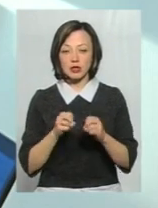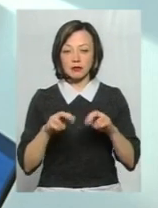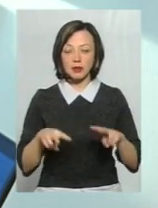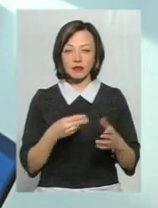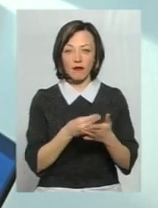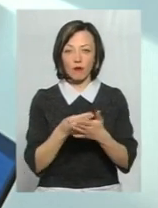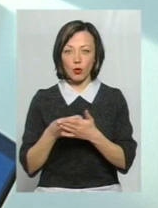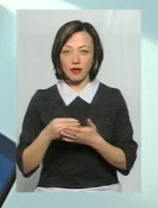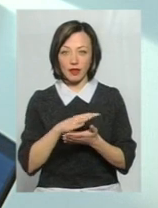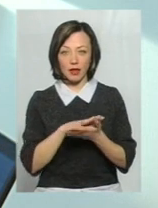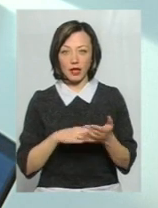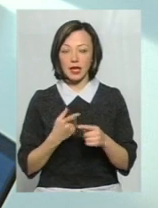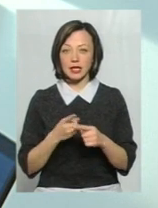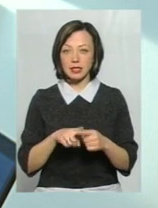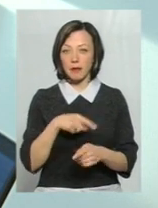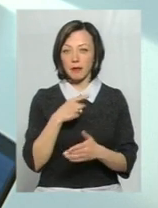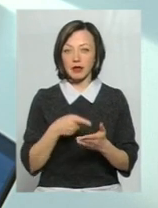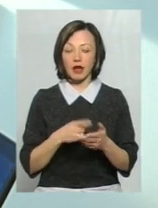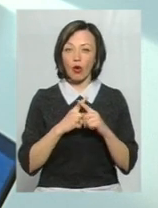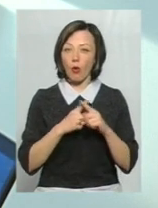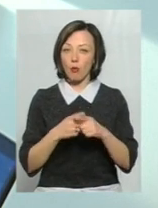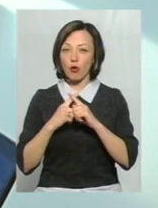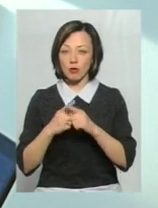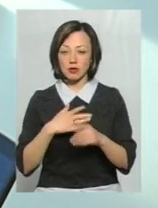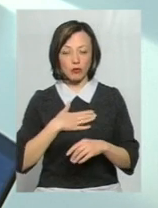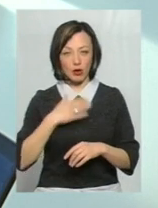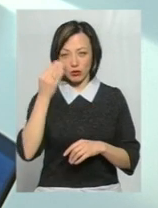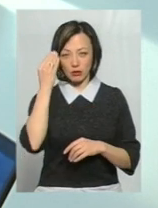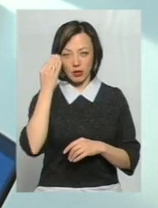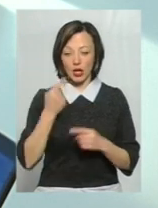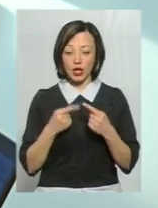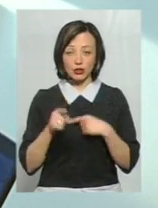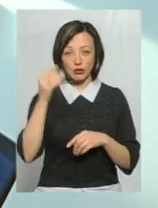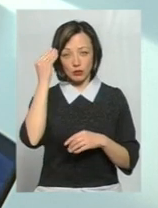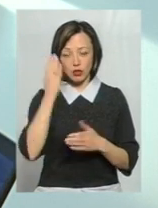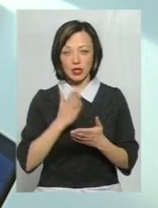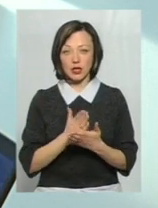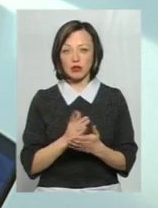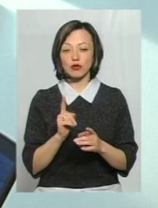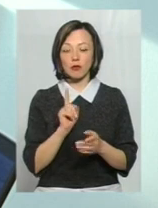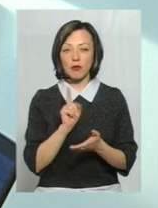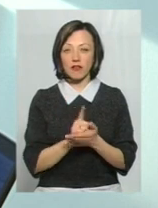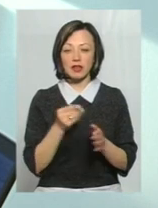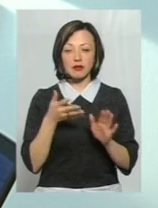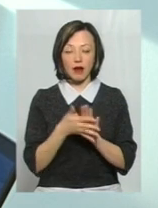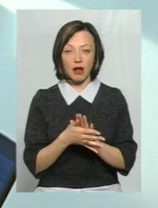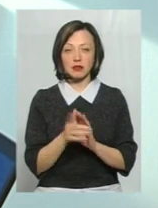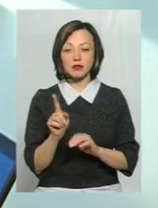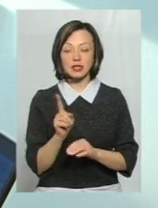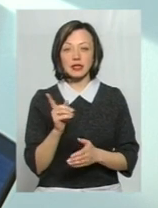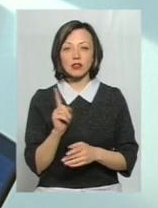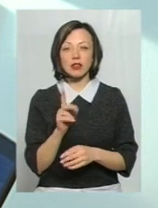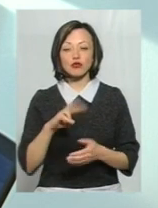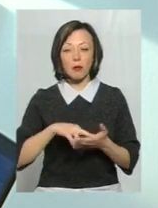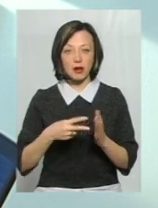так далі. Ну, це питання компромісу, тому що це моя точка зору. Інша точка зору, що ми повинні тратити тільки те, на